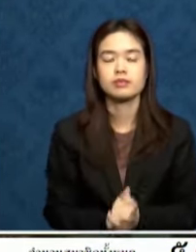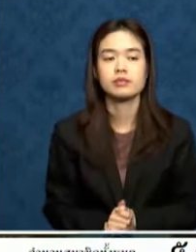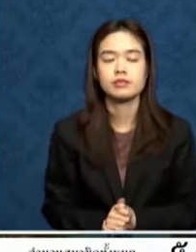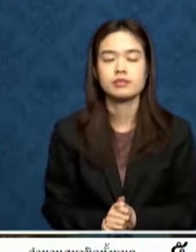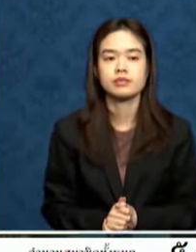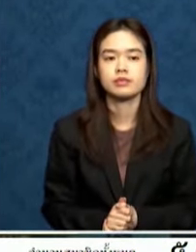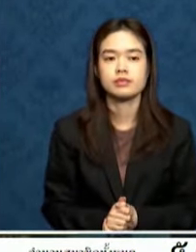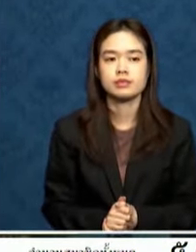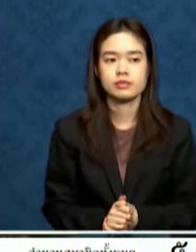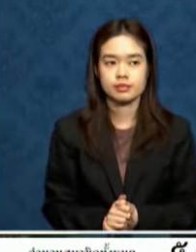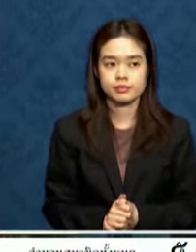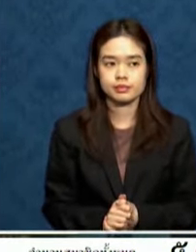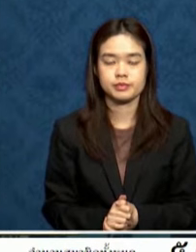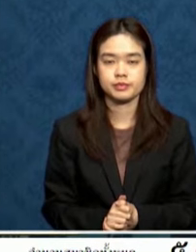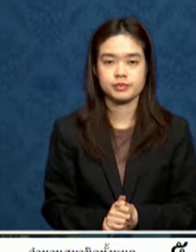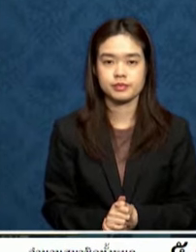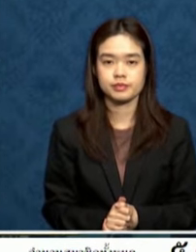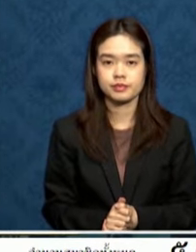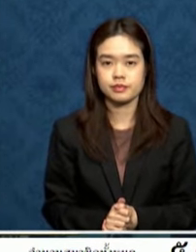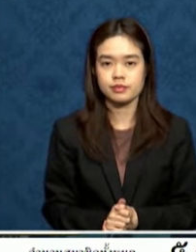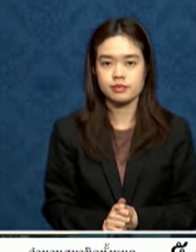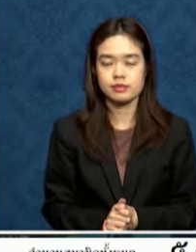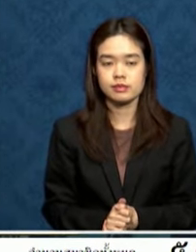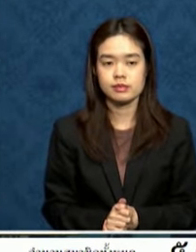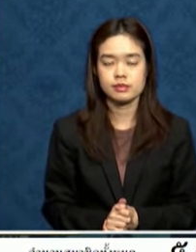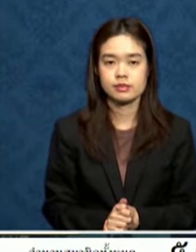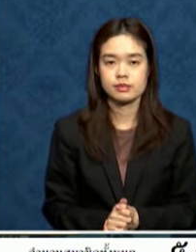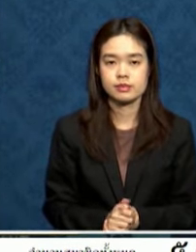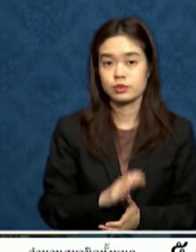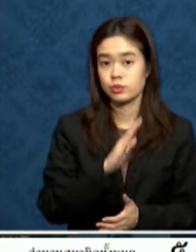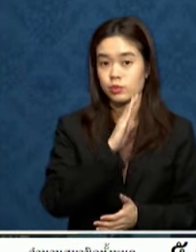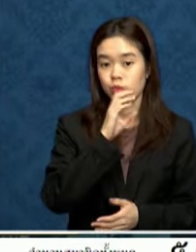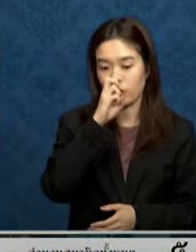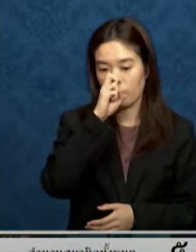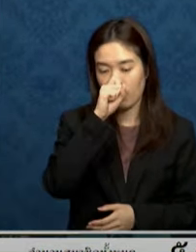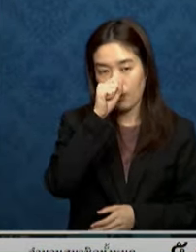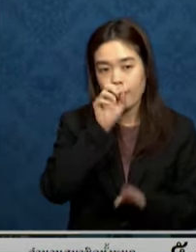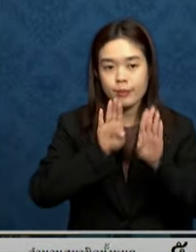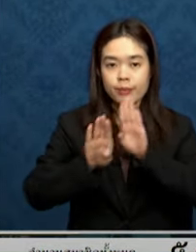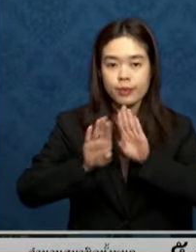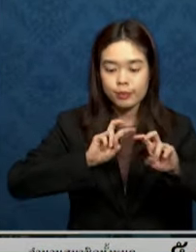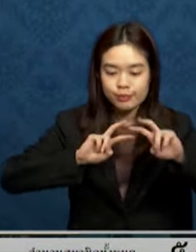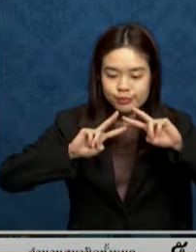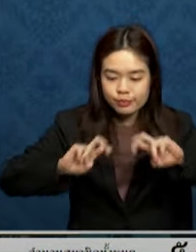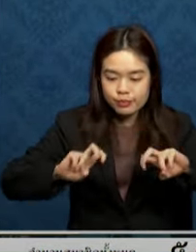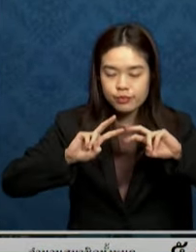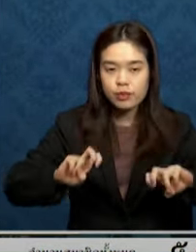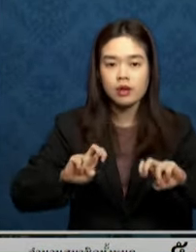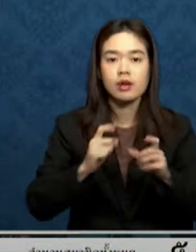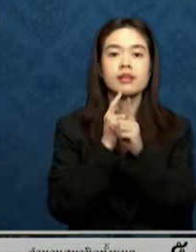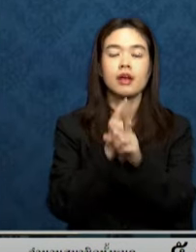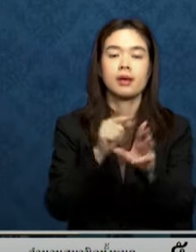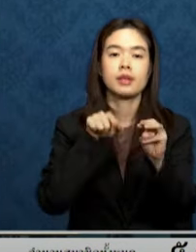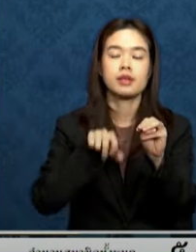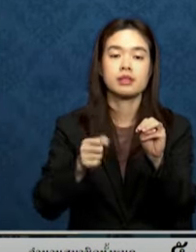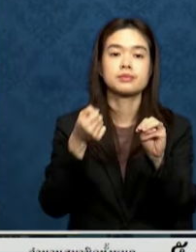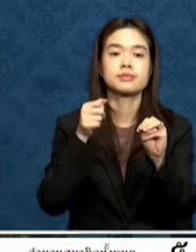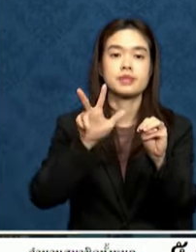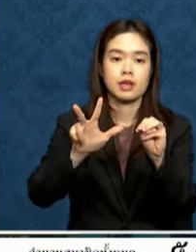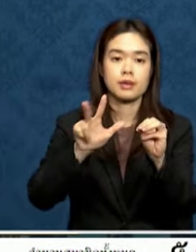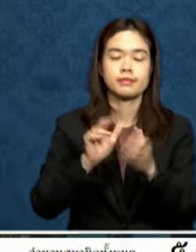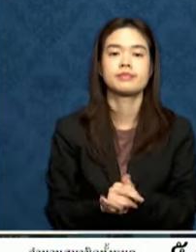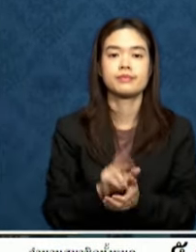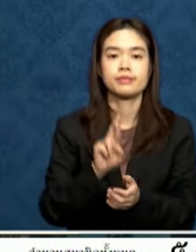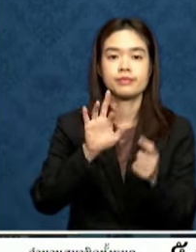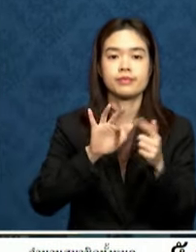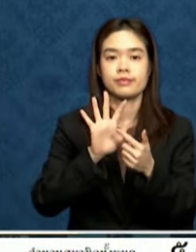ครับจะเห็นนะครับว่าเมื่อเราวิเคราะห์แล้วเนี่ยเมื่อดูตามมาตรา 13ครับท่านประธานครับร่างที่